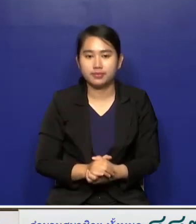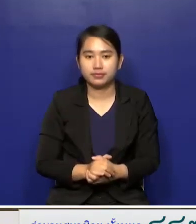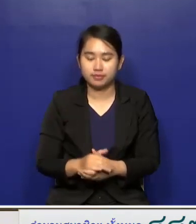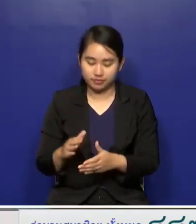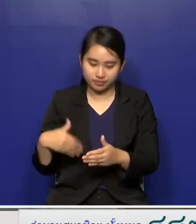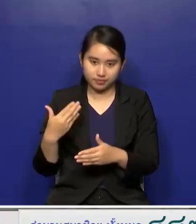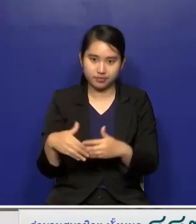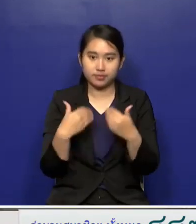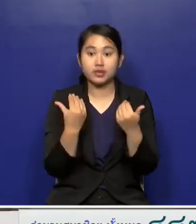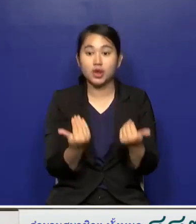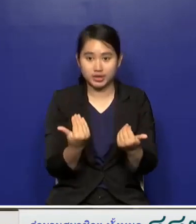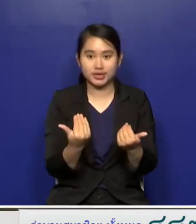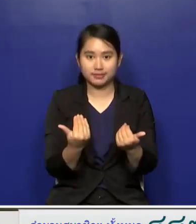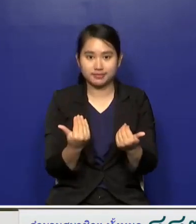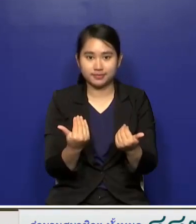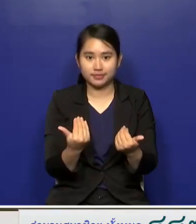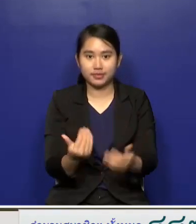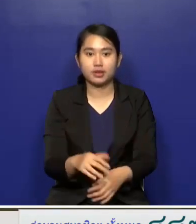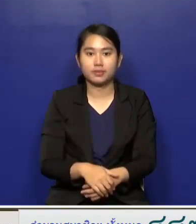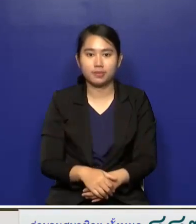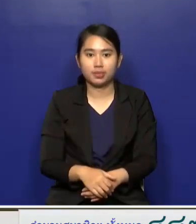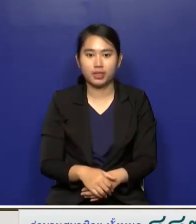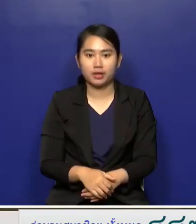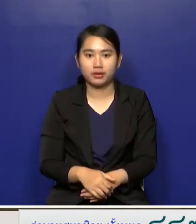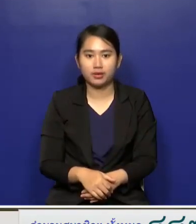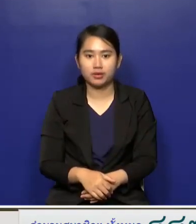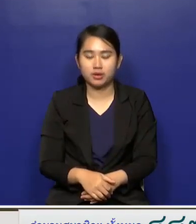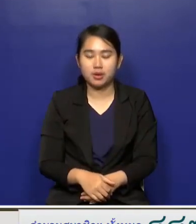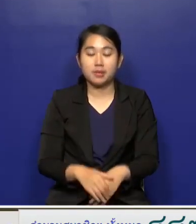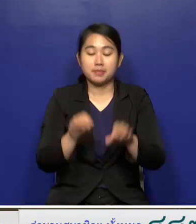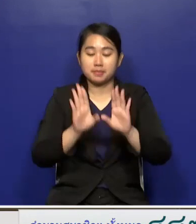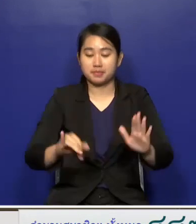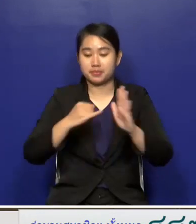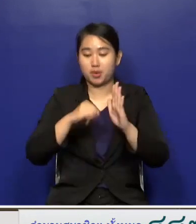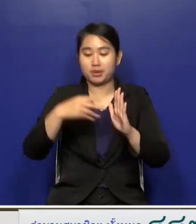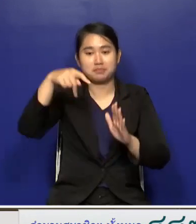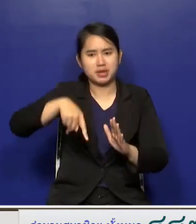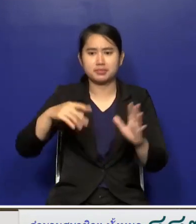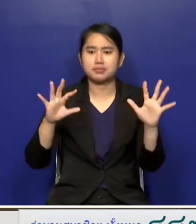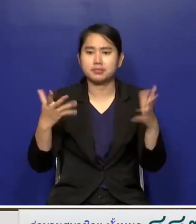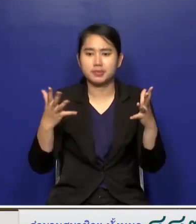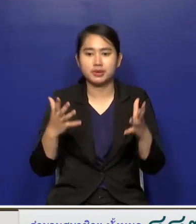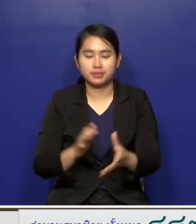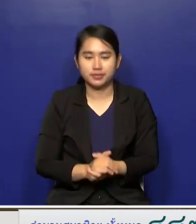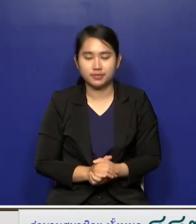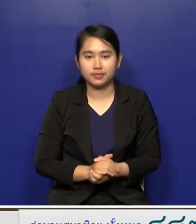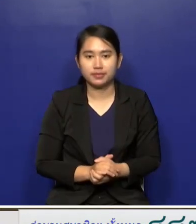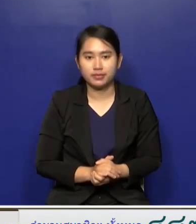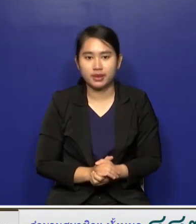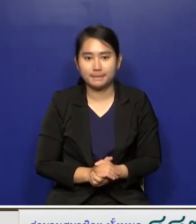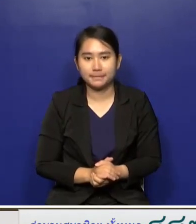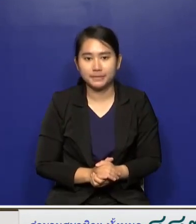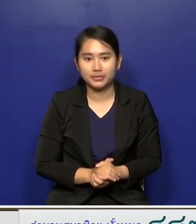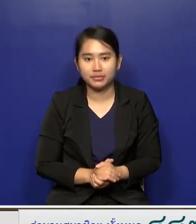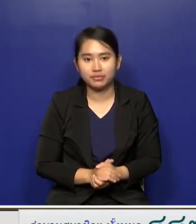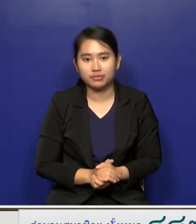จจุบันเราไม่เคยมีองค์กรปกครองท้องถิ่นรูปแบบพิเศษเกิดขึ้นเลยท่านประธานท่านประธานครับ